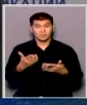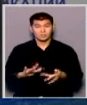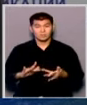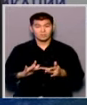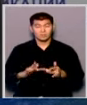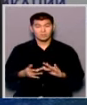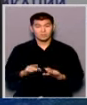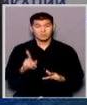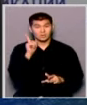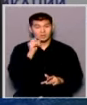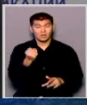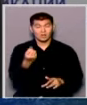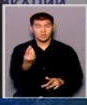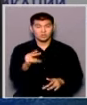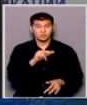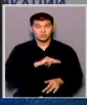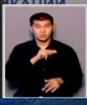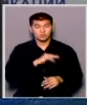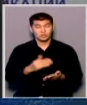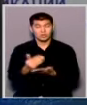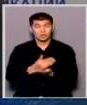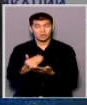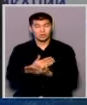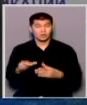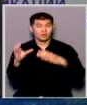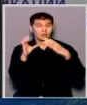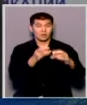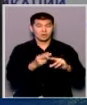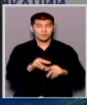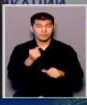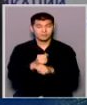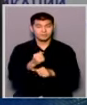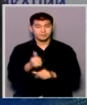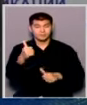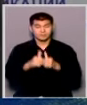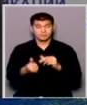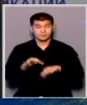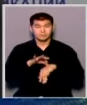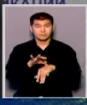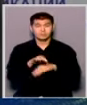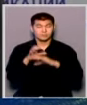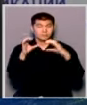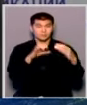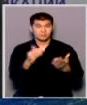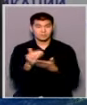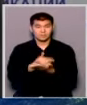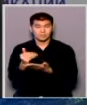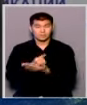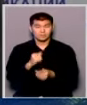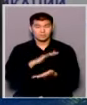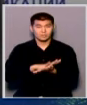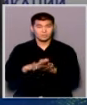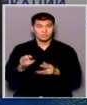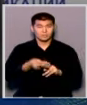программа Ашык. Кроме того, проводятся дезинфекционные работы во всех внутригородских автобусных маршрутах и на конечных остановках.